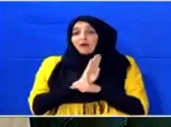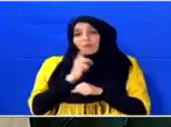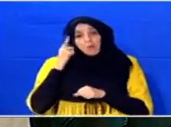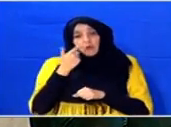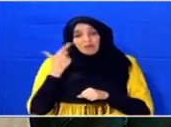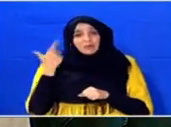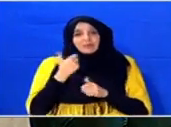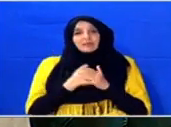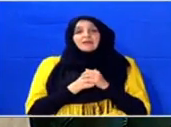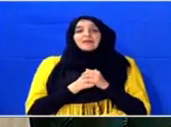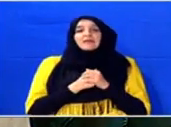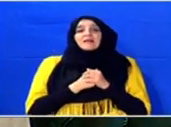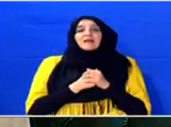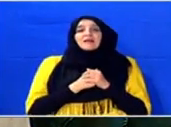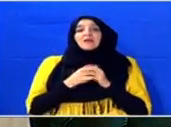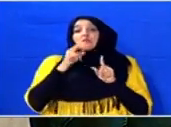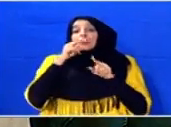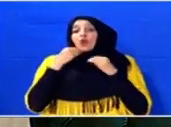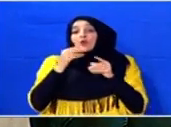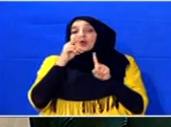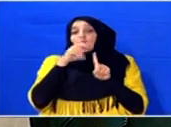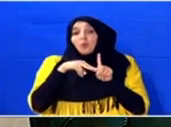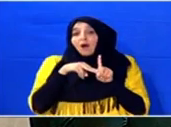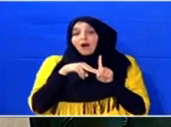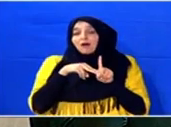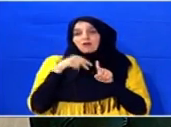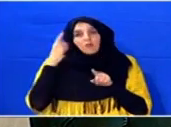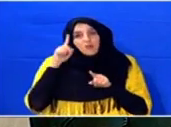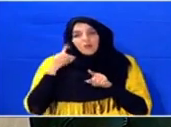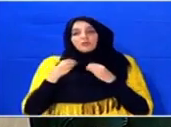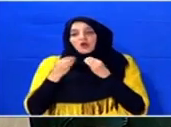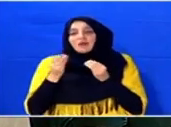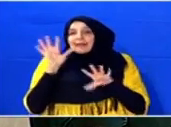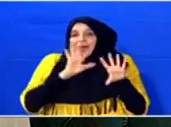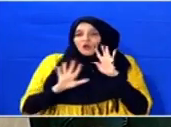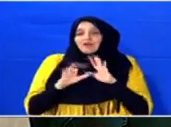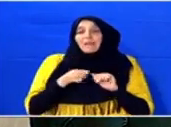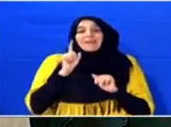الماده لم تفعل كثيرا في المحاكم الجزائريه